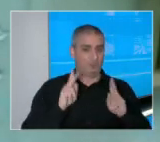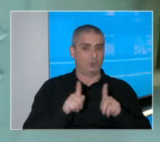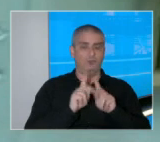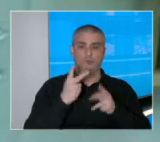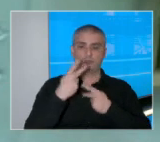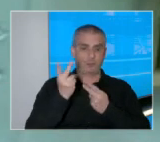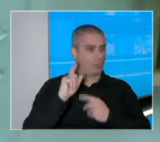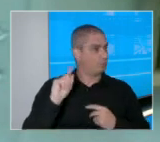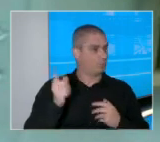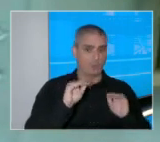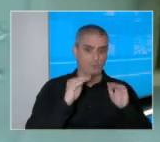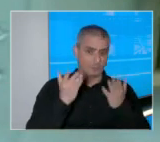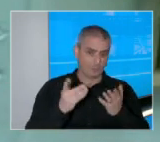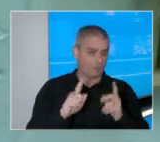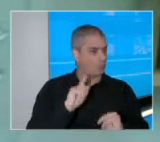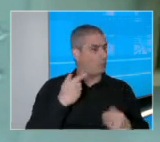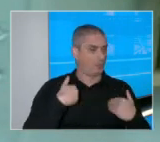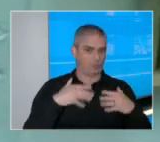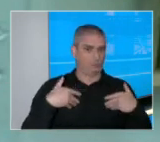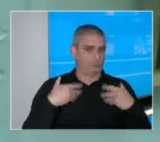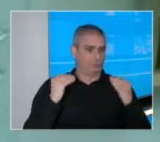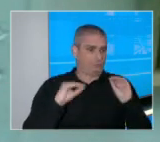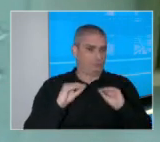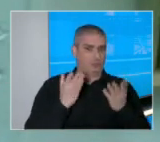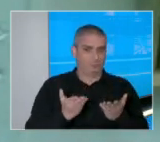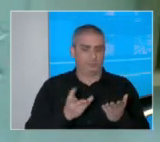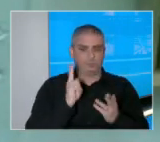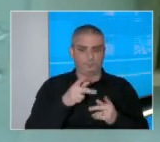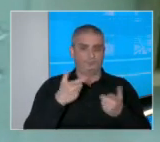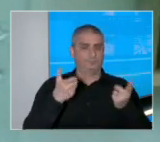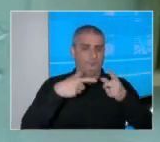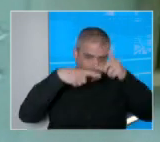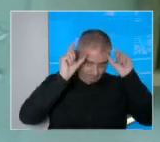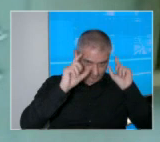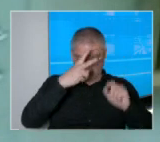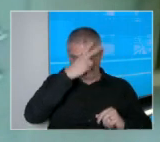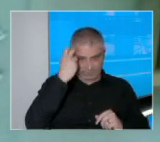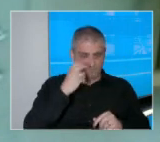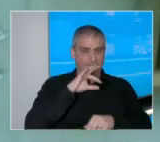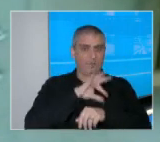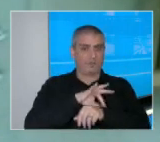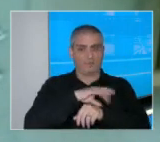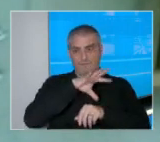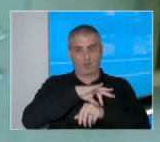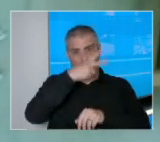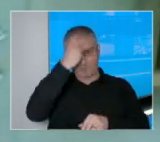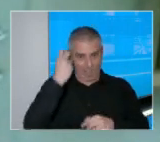החולים, שכולכם מתברכים בו, כולנו מתברכים בו, שבו יש אחים ואחיות ערבים, ורופאים ורופאות